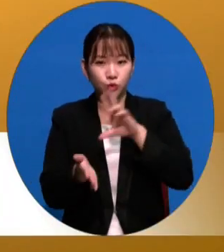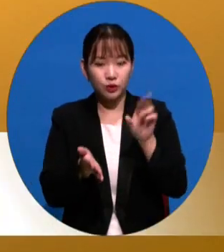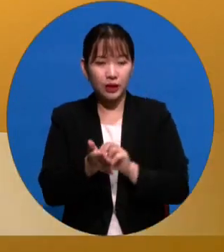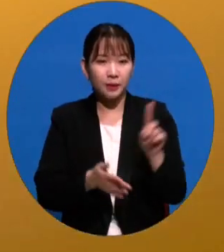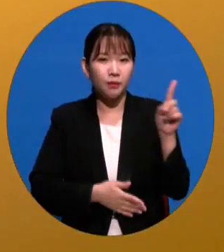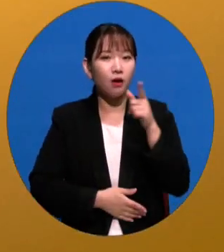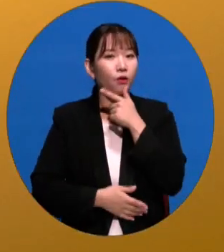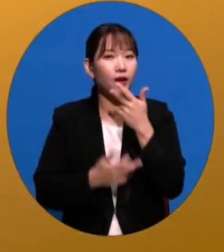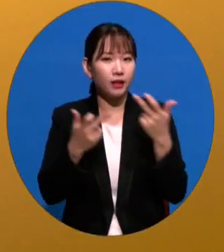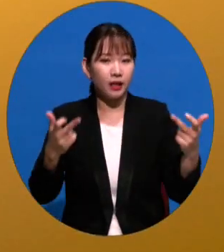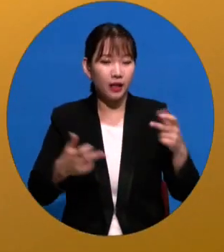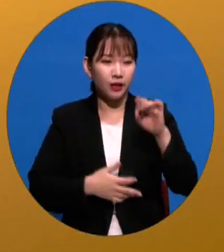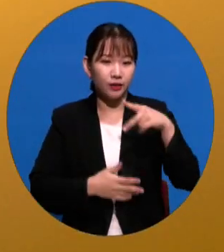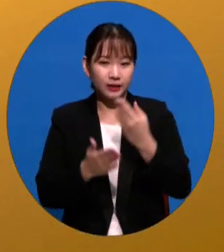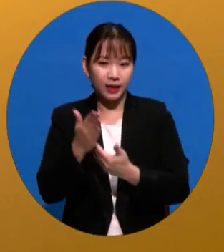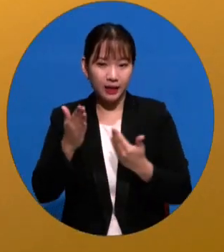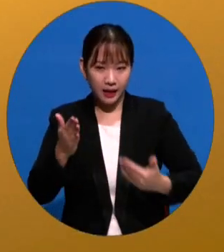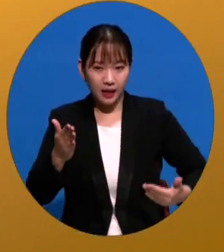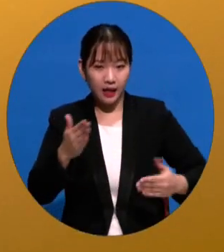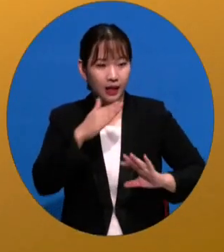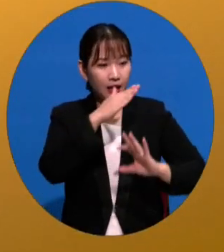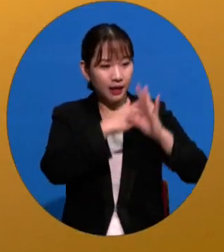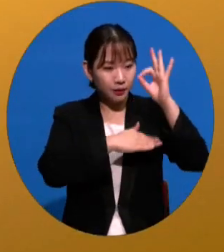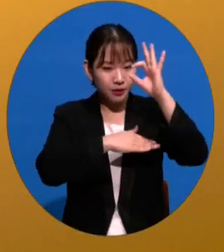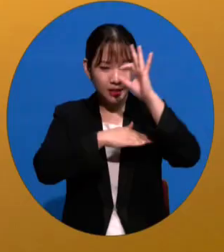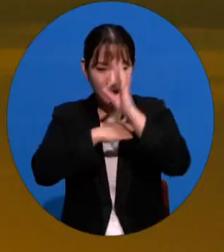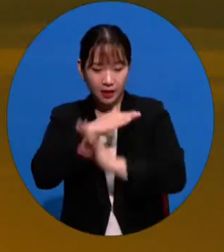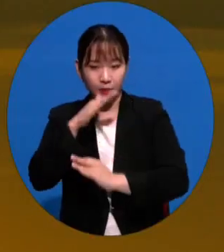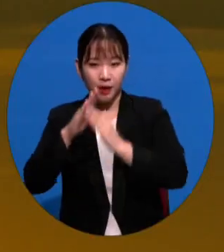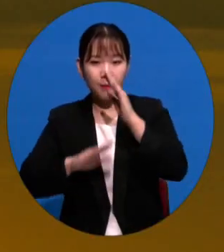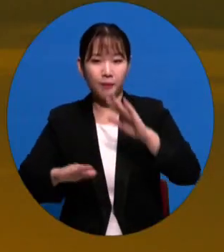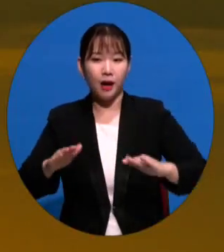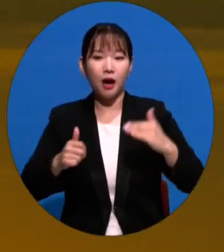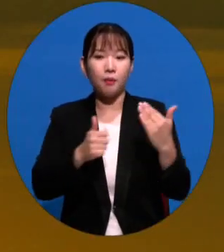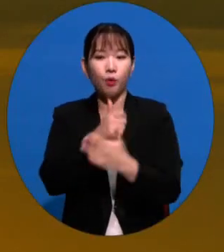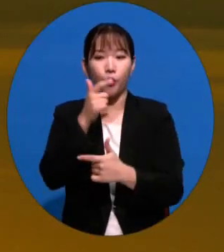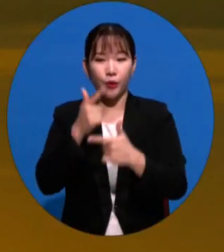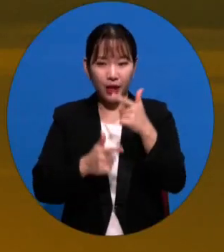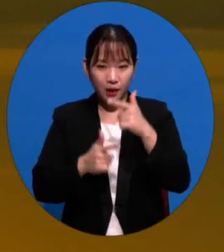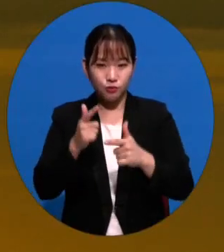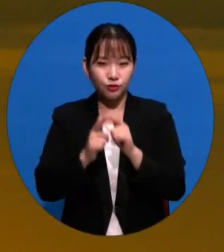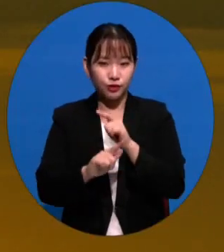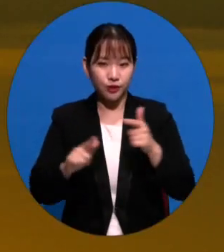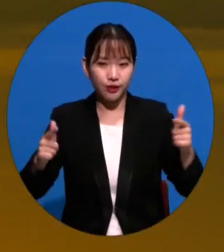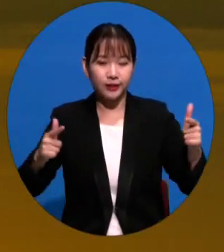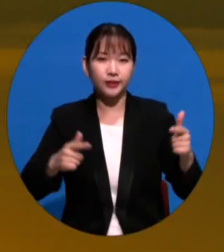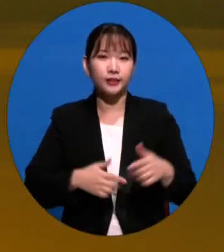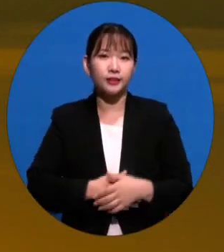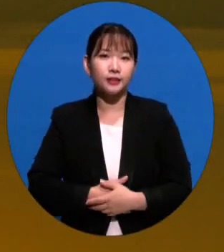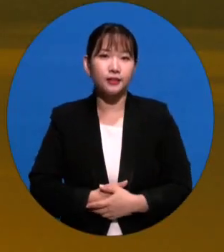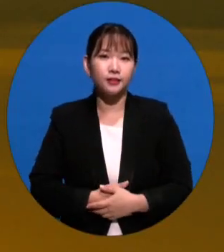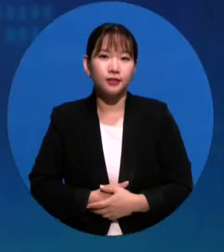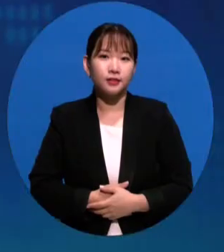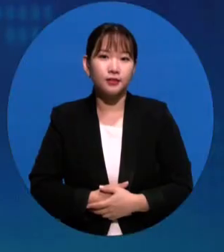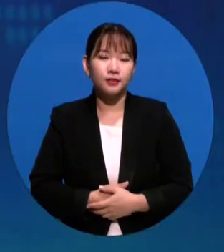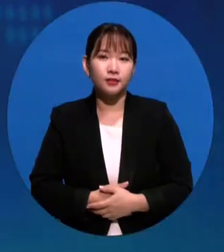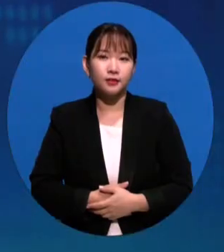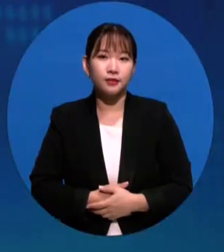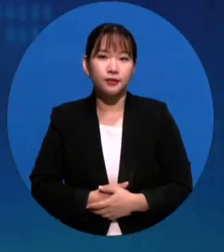월출산과 영산강 비경, 해돋이 해넘이, 마을 보호수, 고택과 정자 등입니다.